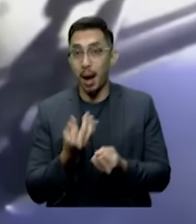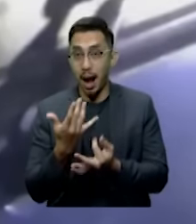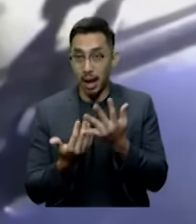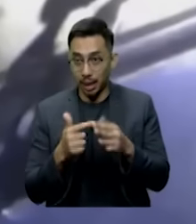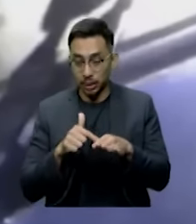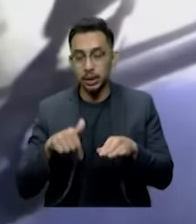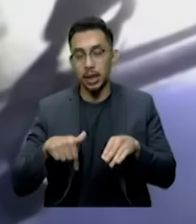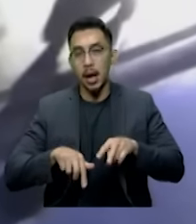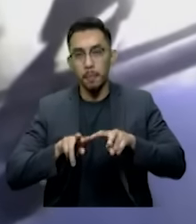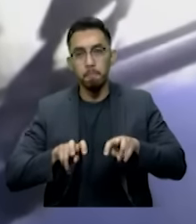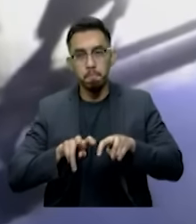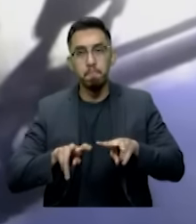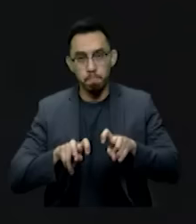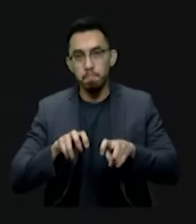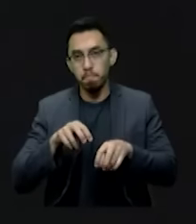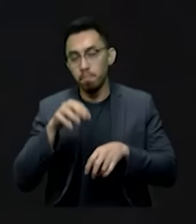Polsek Padalarang.